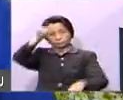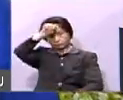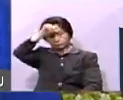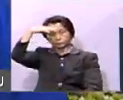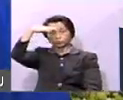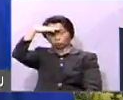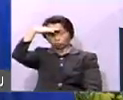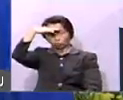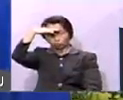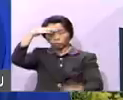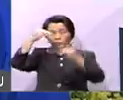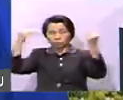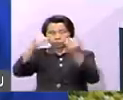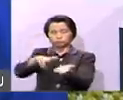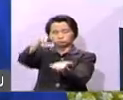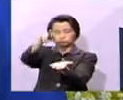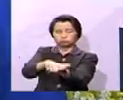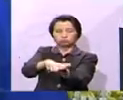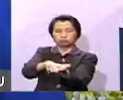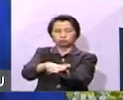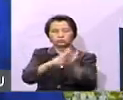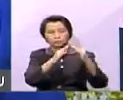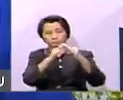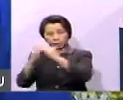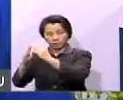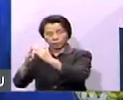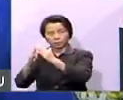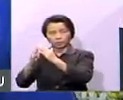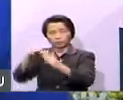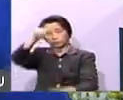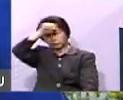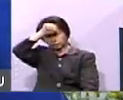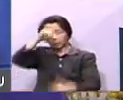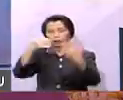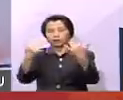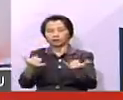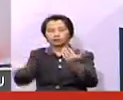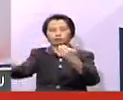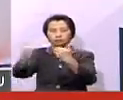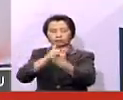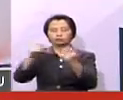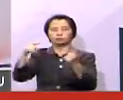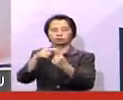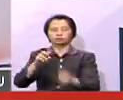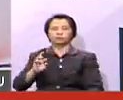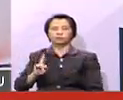Johor dengan Majlis pistirahan Majlis pembadaranat kali kepada sampaias silakan